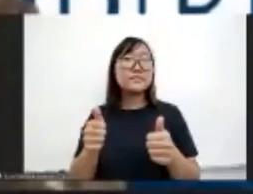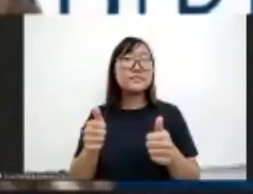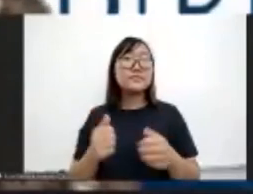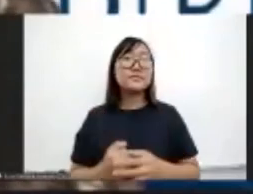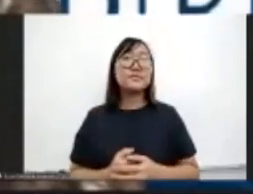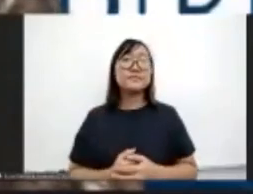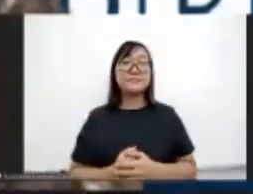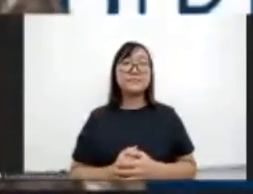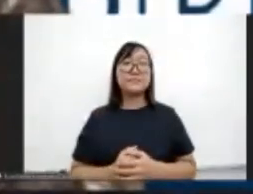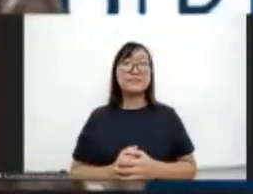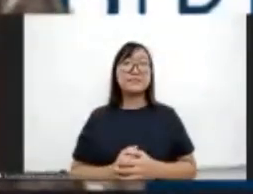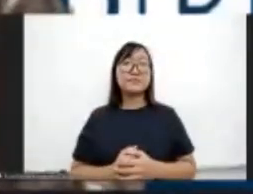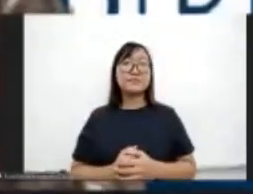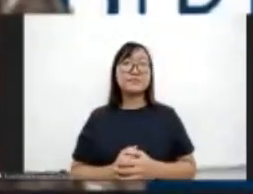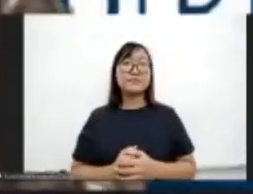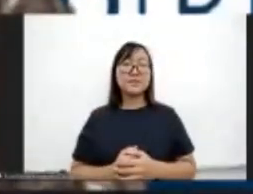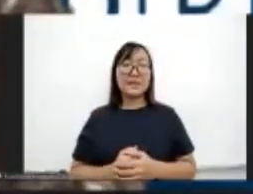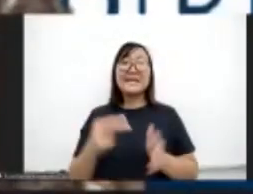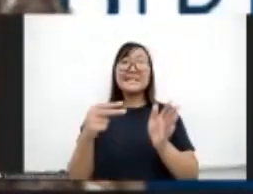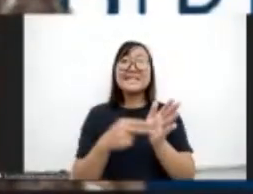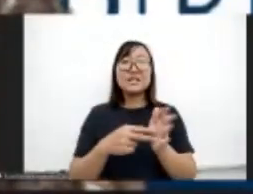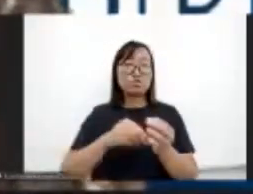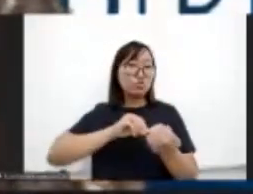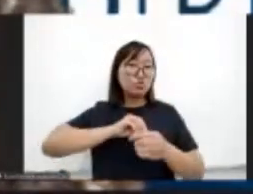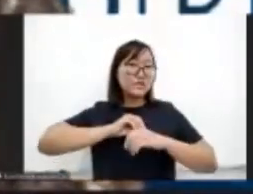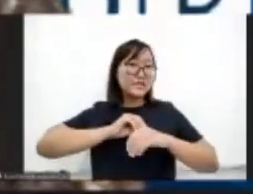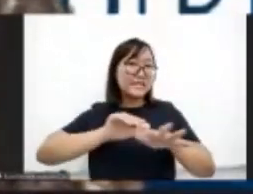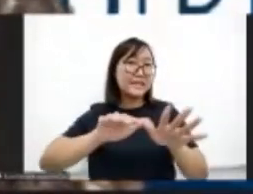di foto saya izin share ya